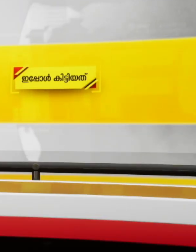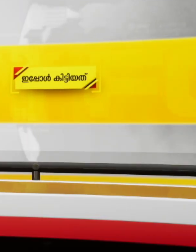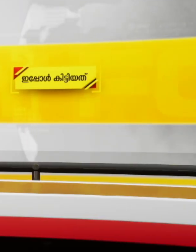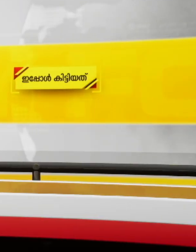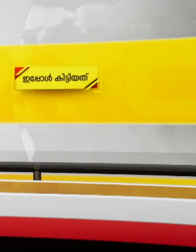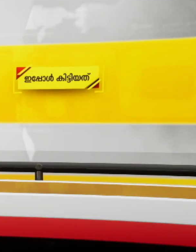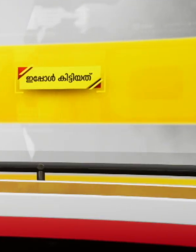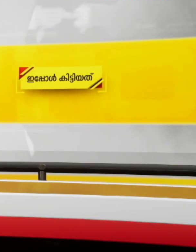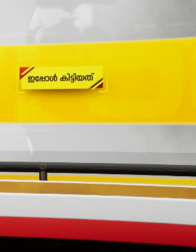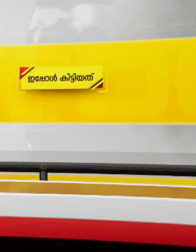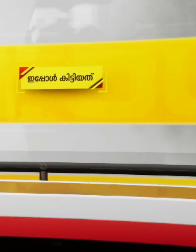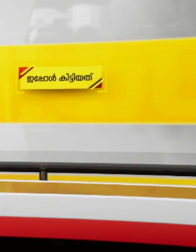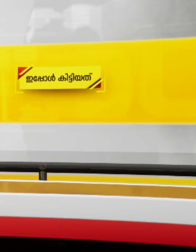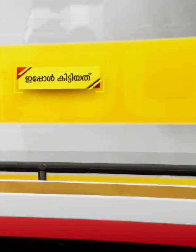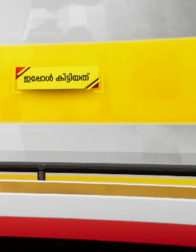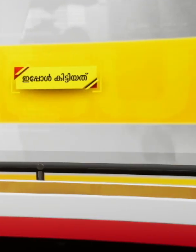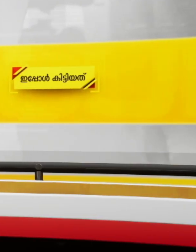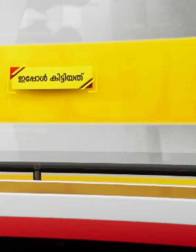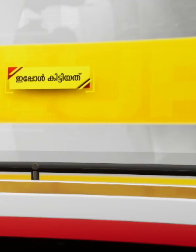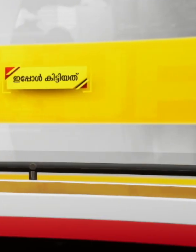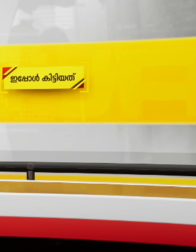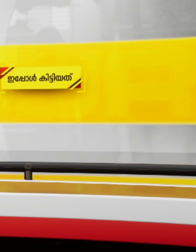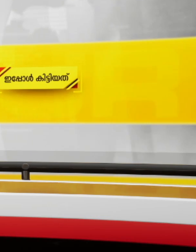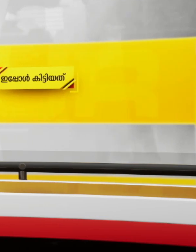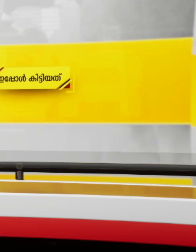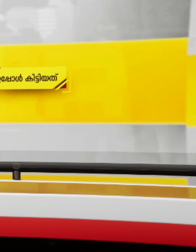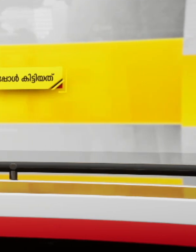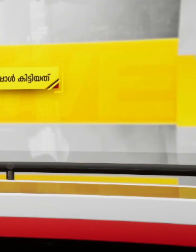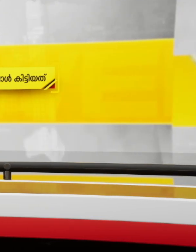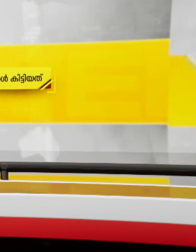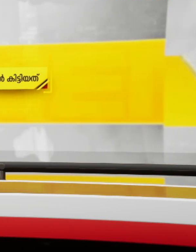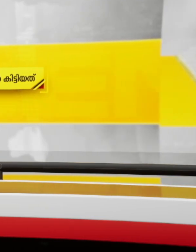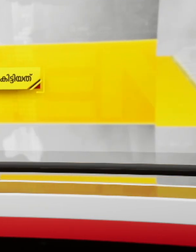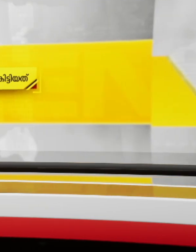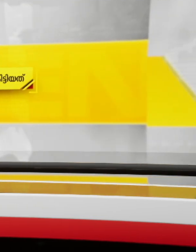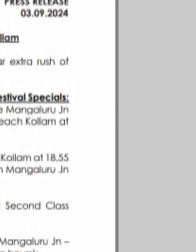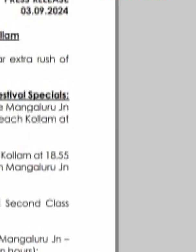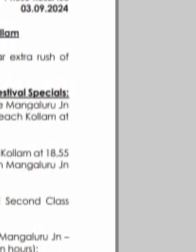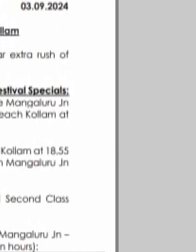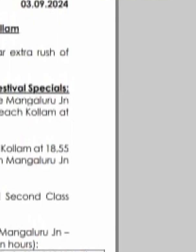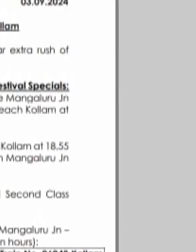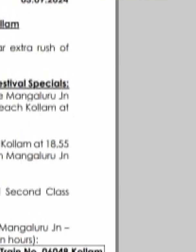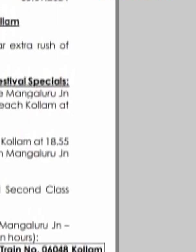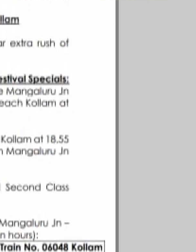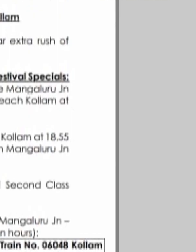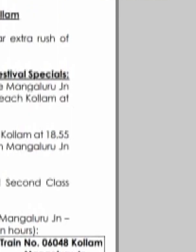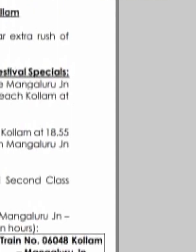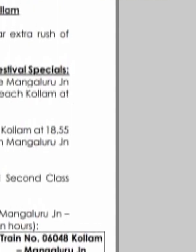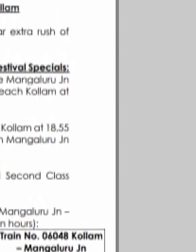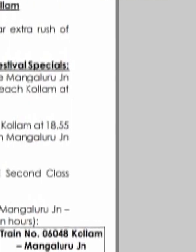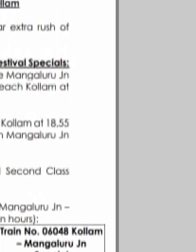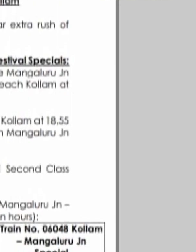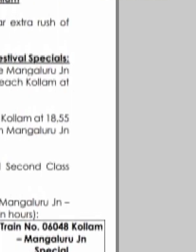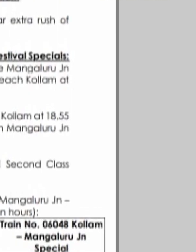ഓണക്കാലത്ത് സ്പെഷ്യൽ ട്രെയിനുകൾ അനുവദിച്ച റെയിൽവേ. കൊല്ലം മംഗളൂരു ജംഗ്ഷൻ, ഫെസ്റ്റിവൽ എക്സ്പ്രസ് ഈ മാസം 9 മുതൽ ഓടിത്തുടങ്ങും.